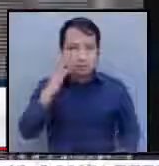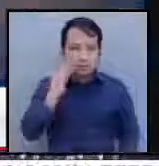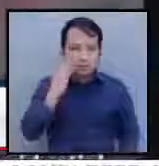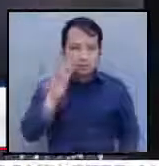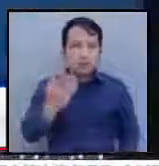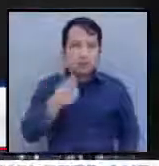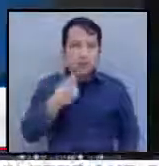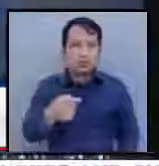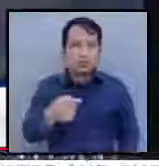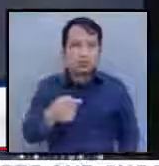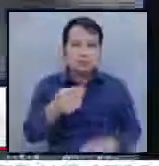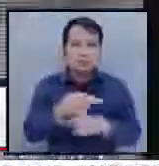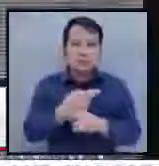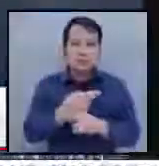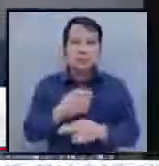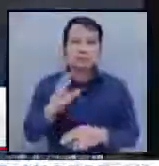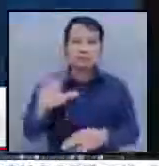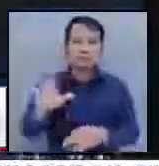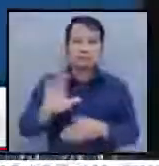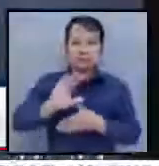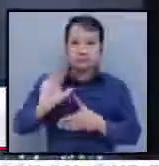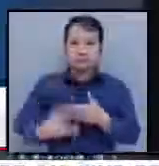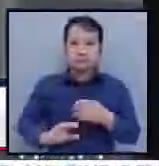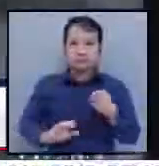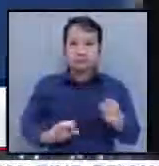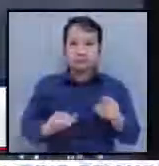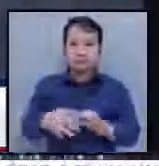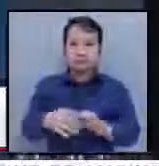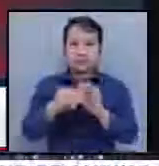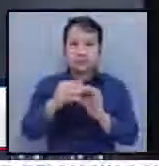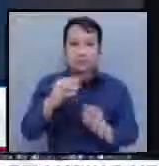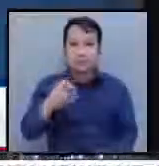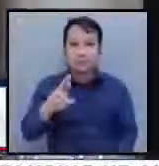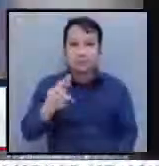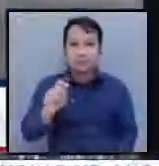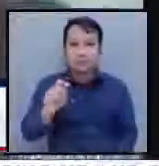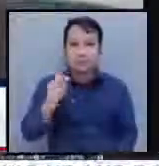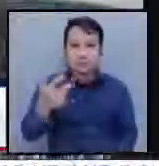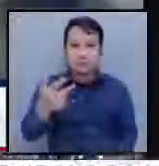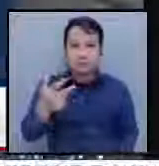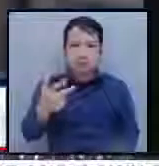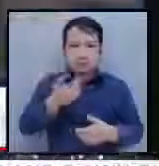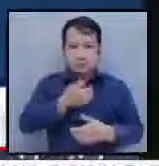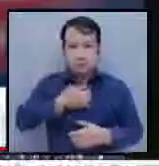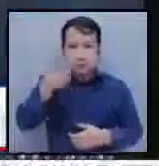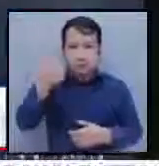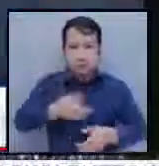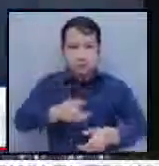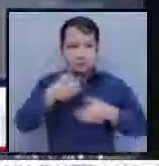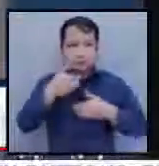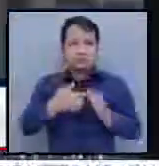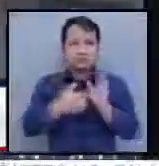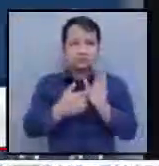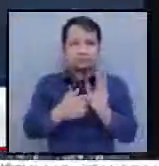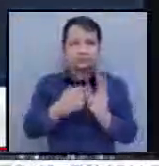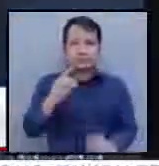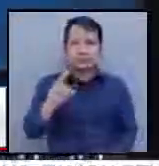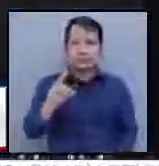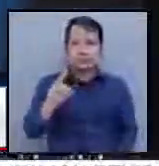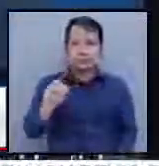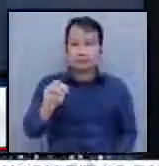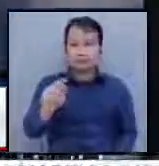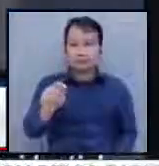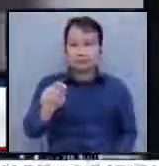na rehabilitation completion ceremony sa MRT3, ipinagmalaki ng Department of Transportation kung gaano na kalaki